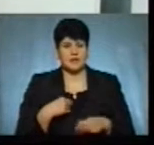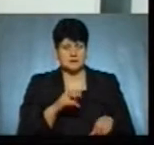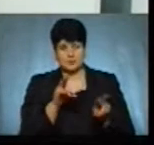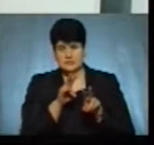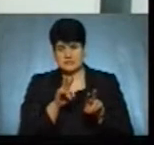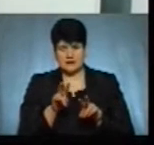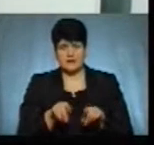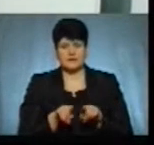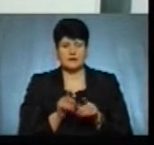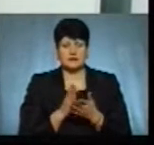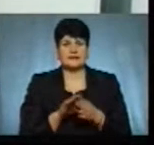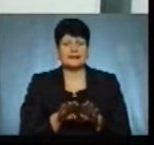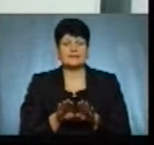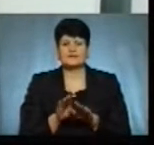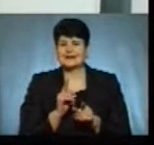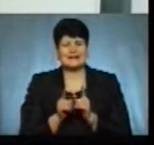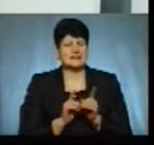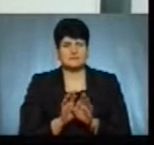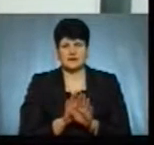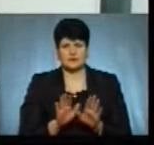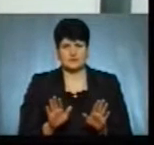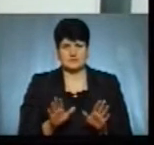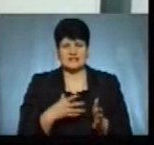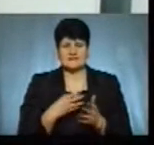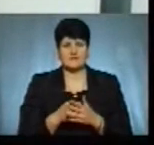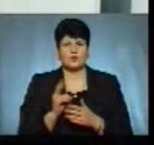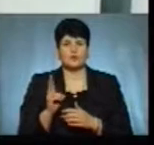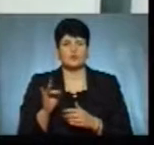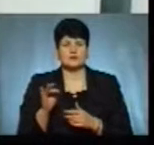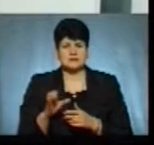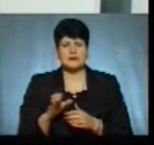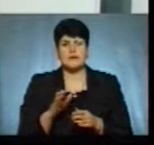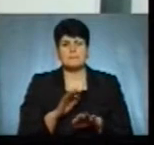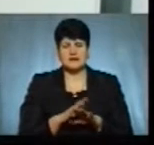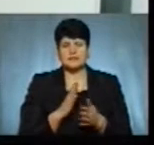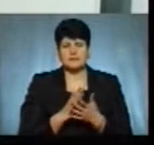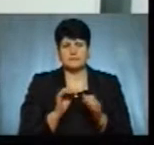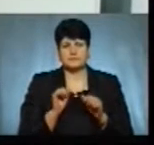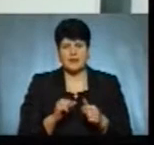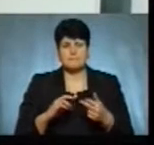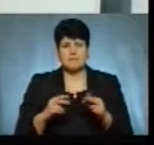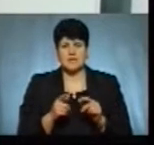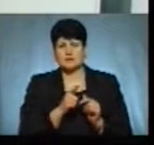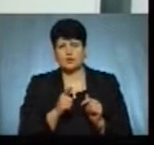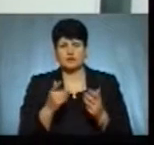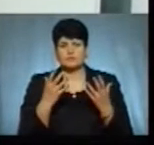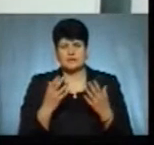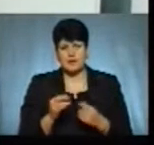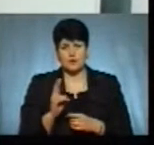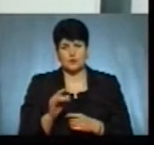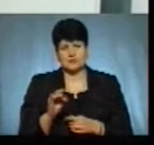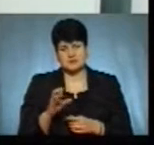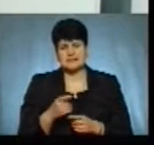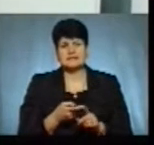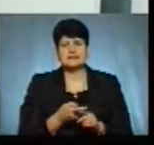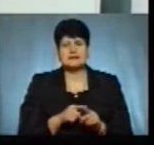він також є ідентичний, тобто вони не змінюють свій курс. Банки зараз мають право міняти протягом дня курси. Звичайно, це залежить від того,